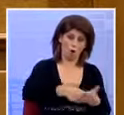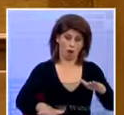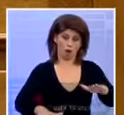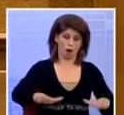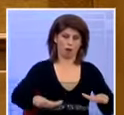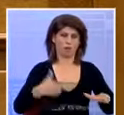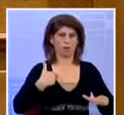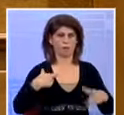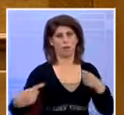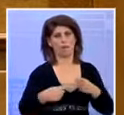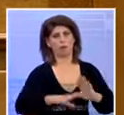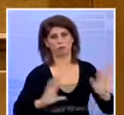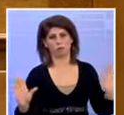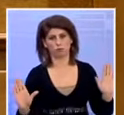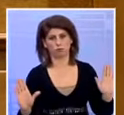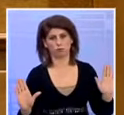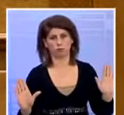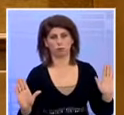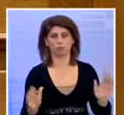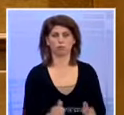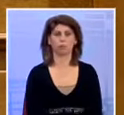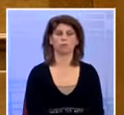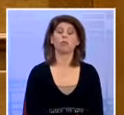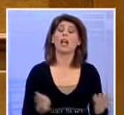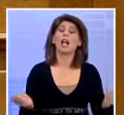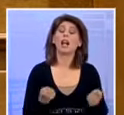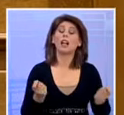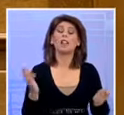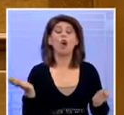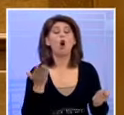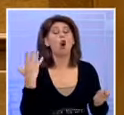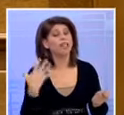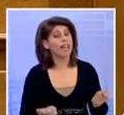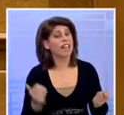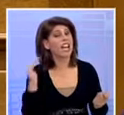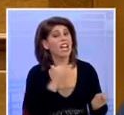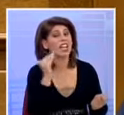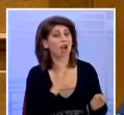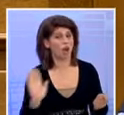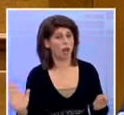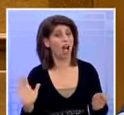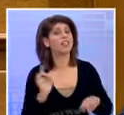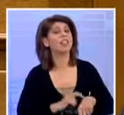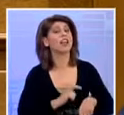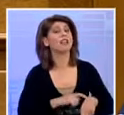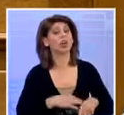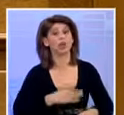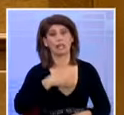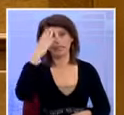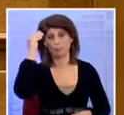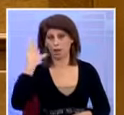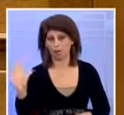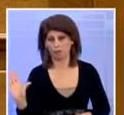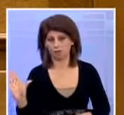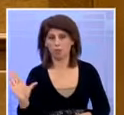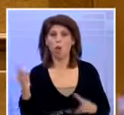είμαστε απέναντί σας. Κάντε ό,τι έχετε γρήγορα. Δεν έχετε καιρό, κύριε Τσίπρα. Δεν